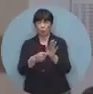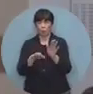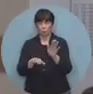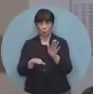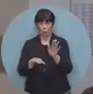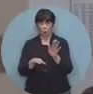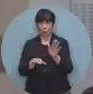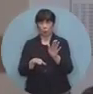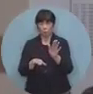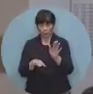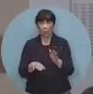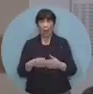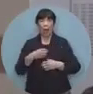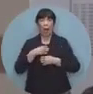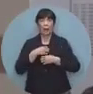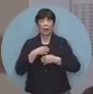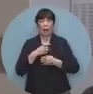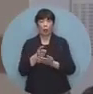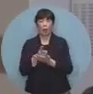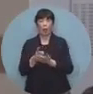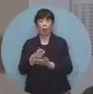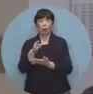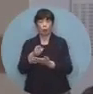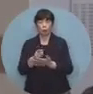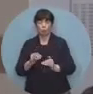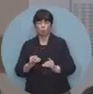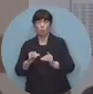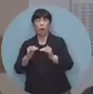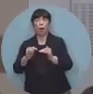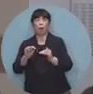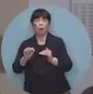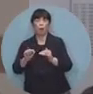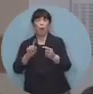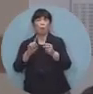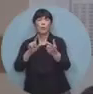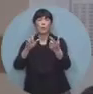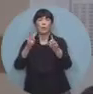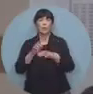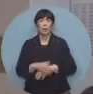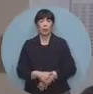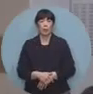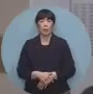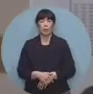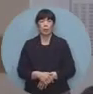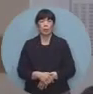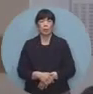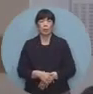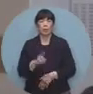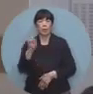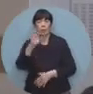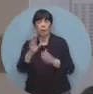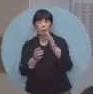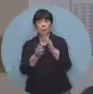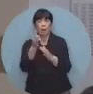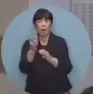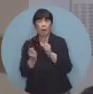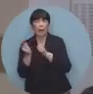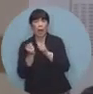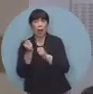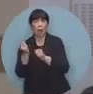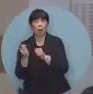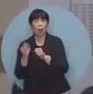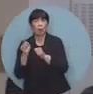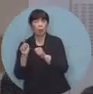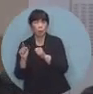です一方あのハザードマップの進水エリアでございますがこれ目的が違ってましてえいざという時の住民の避難行動を促す